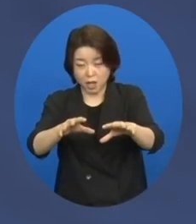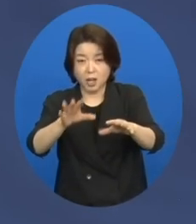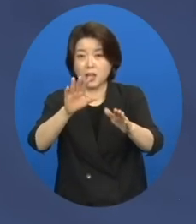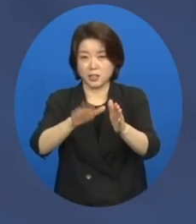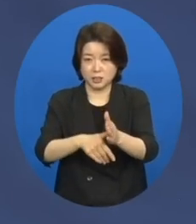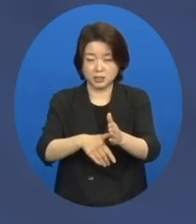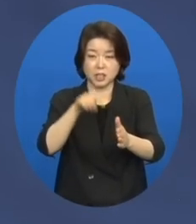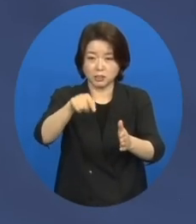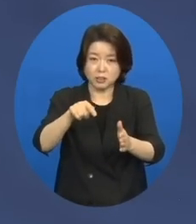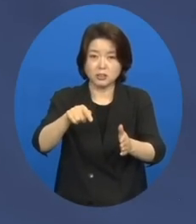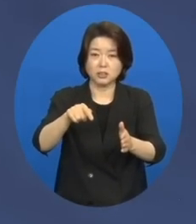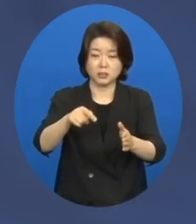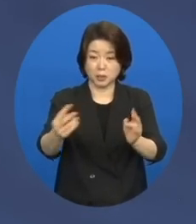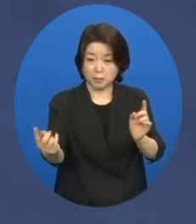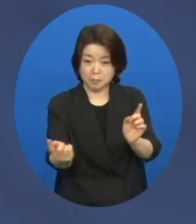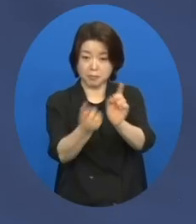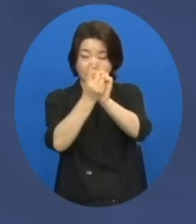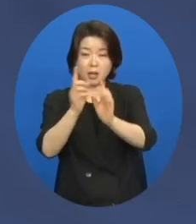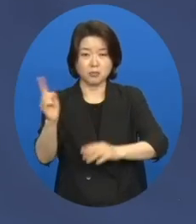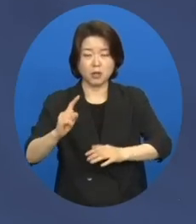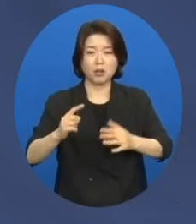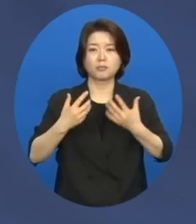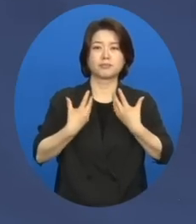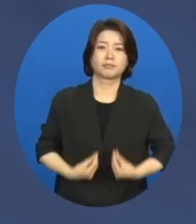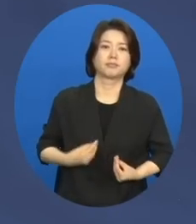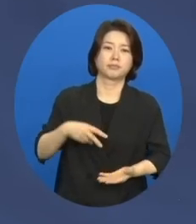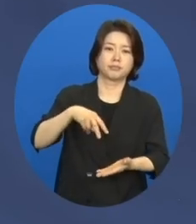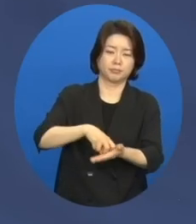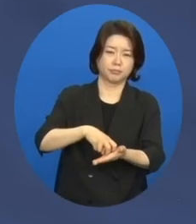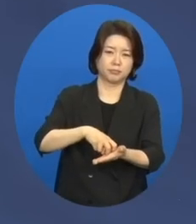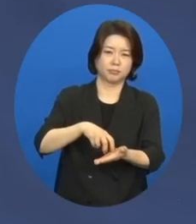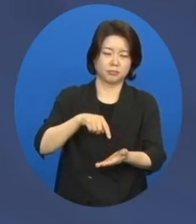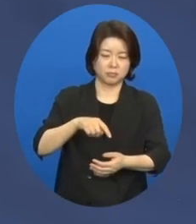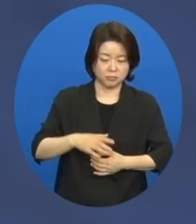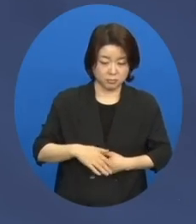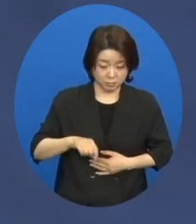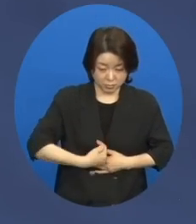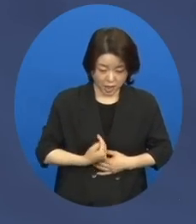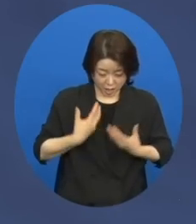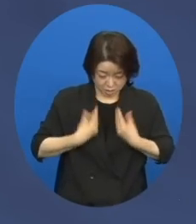거기서 덜컥 주저앉는데 자기 절망 앞에 서게 된 거예요.